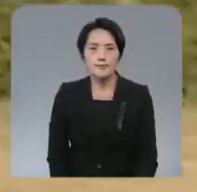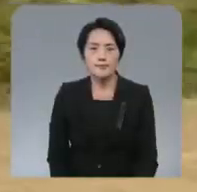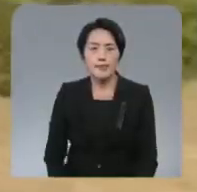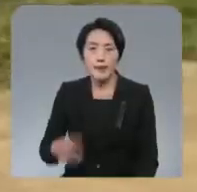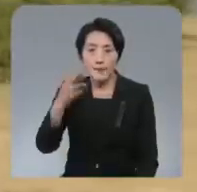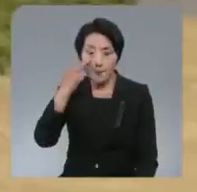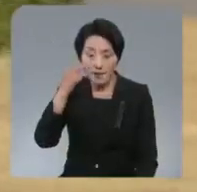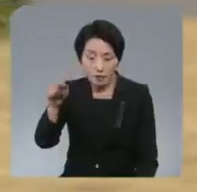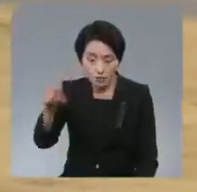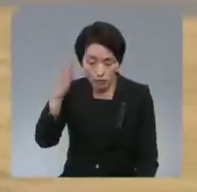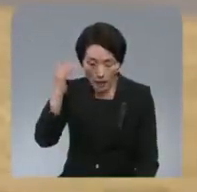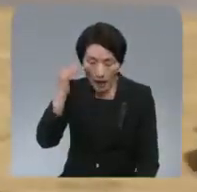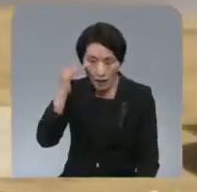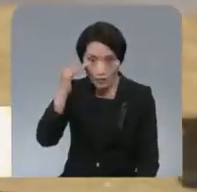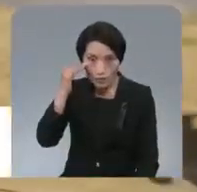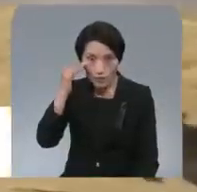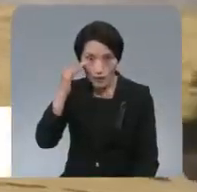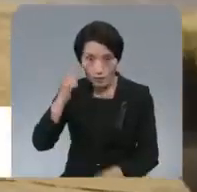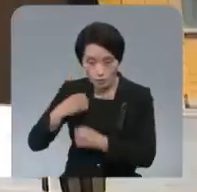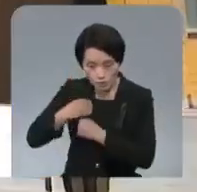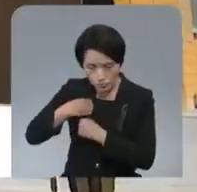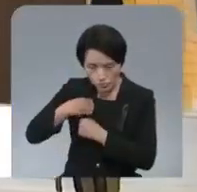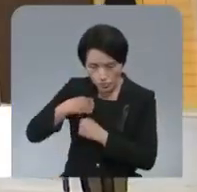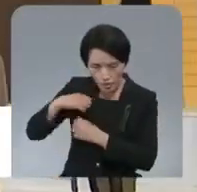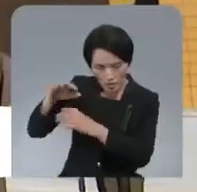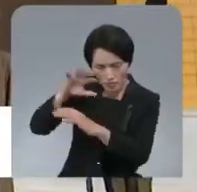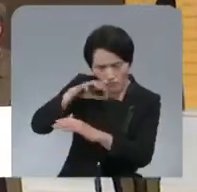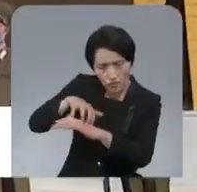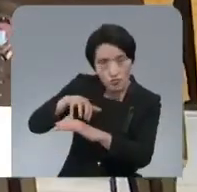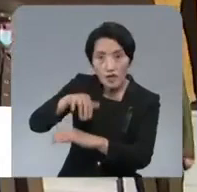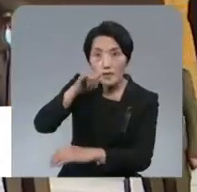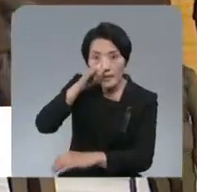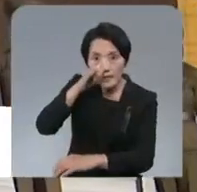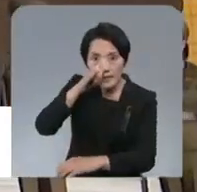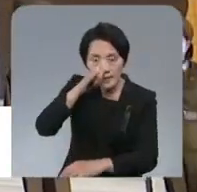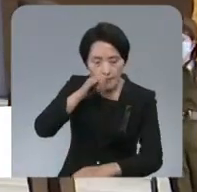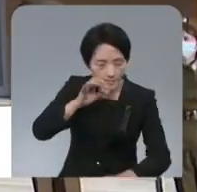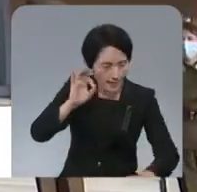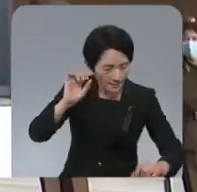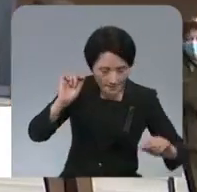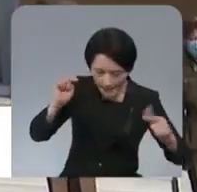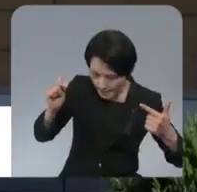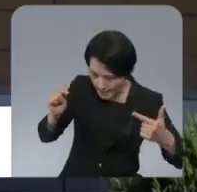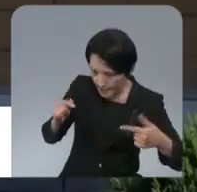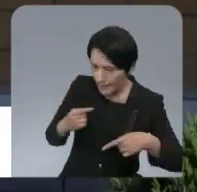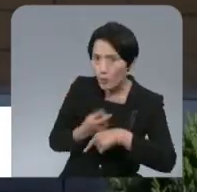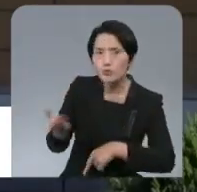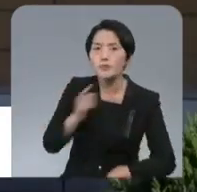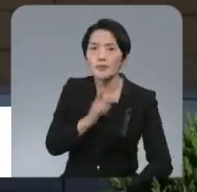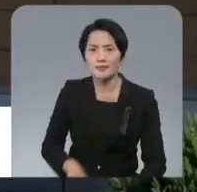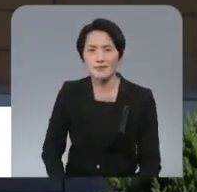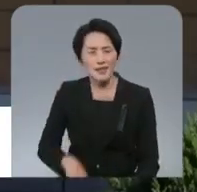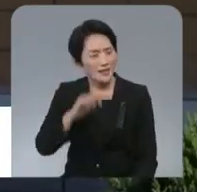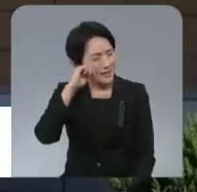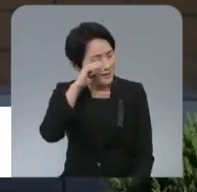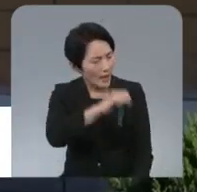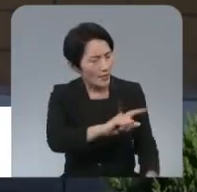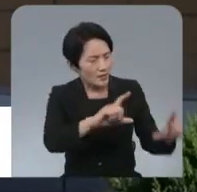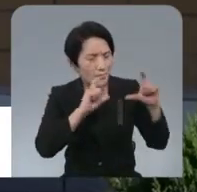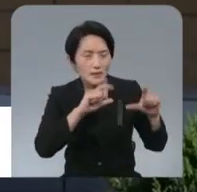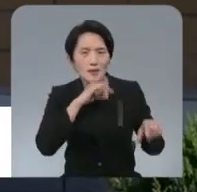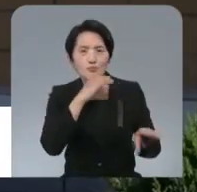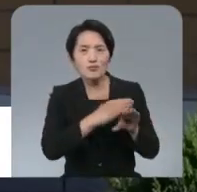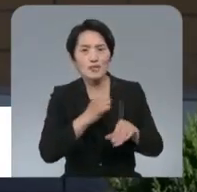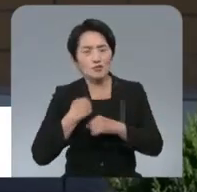北韩军方核心实权人物向韩国和美国发出威胁说，若企图对北韩使用武力，将付出沉重代